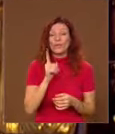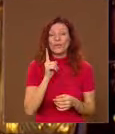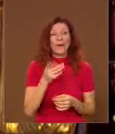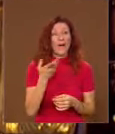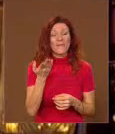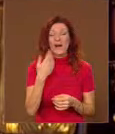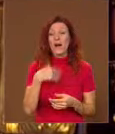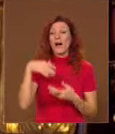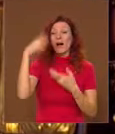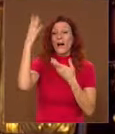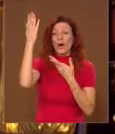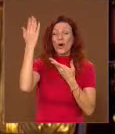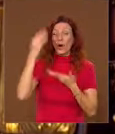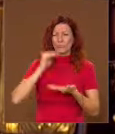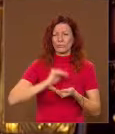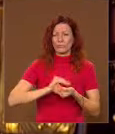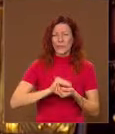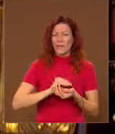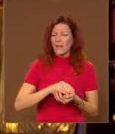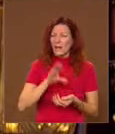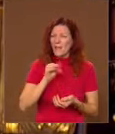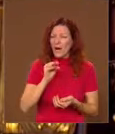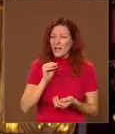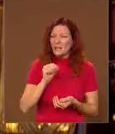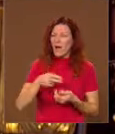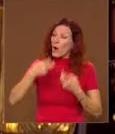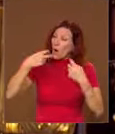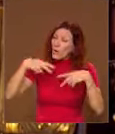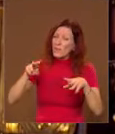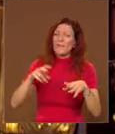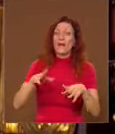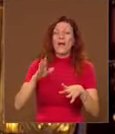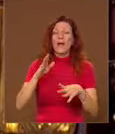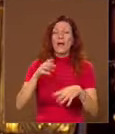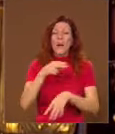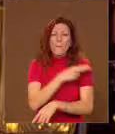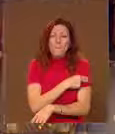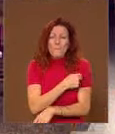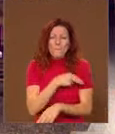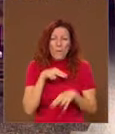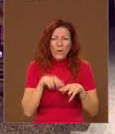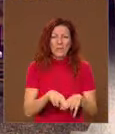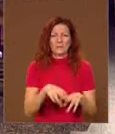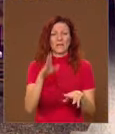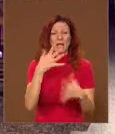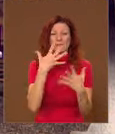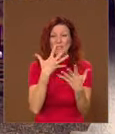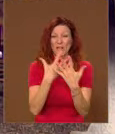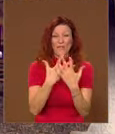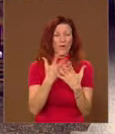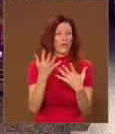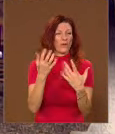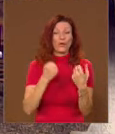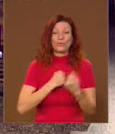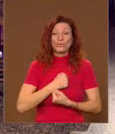и на всеки кажи. Просеци, бедняци, онези в болниците, онези в затворите, онези, които са в трудни